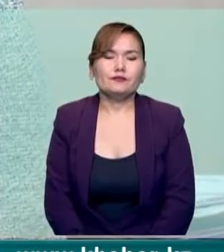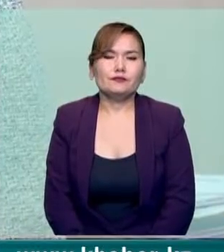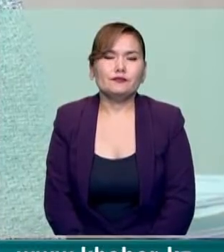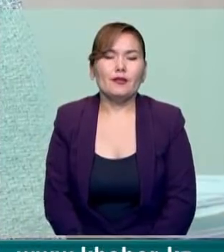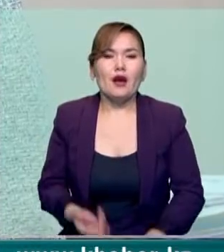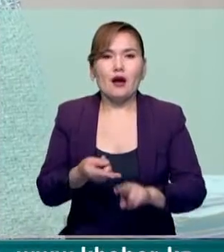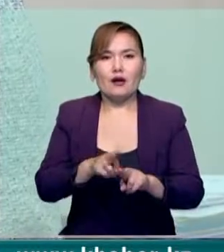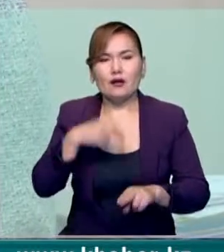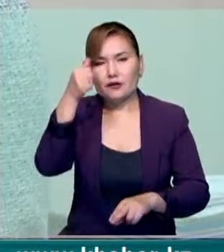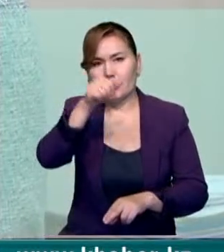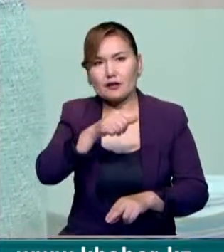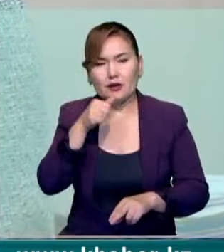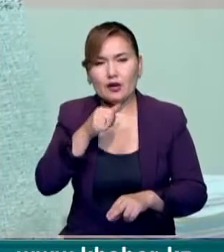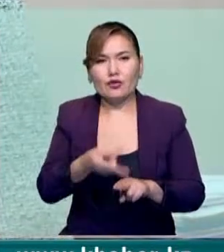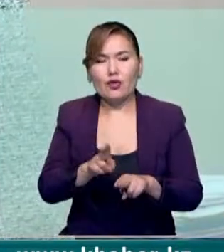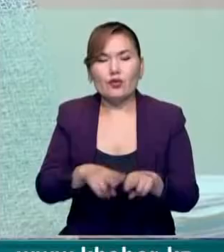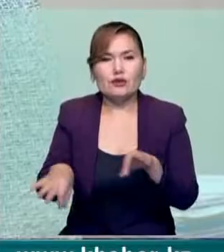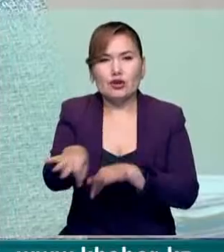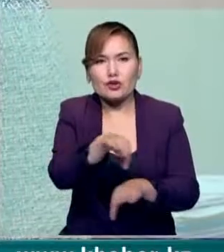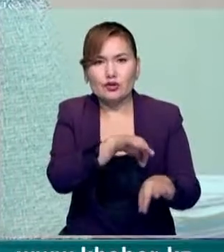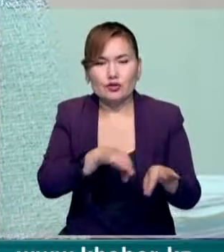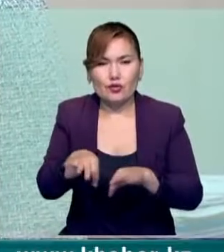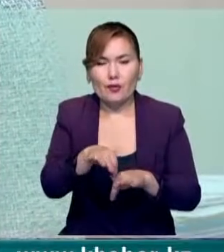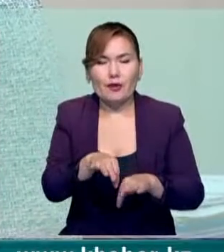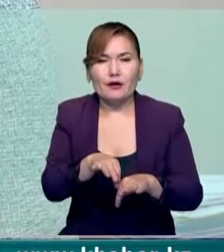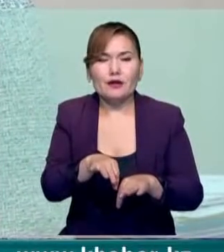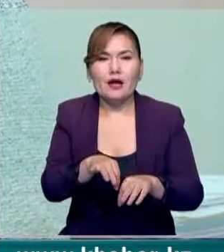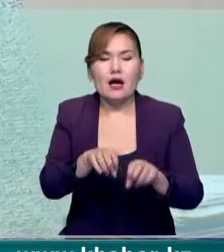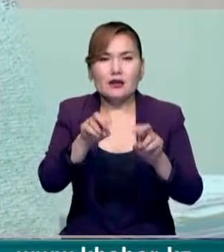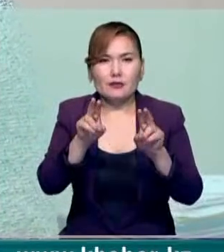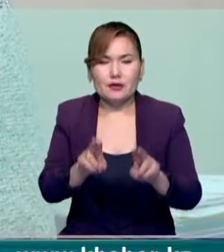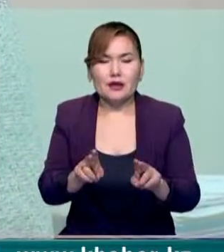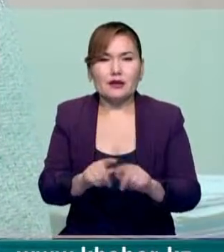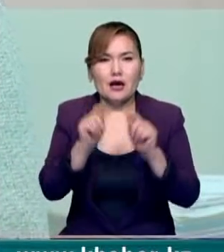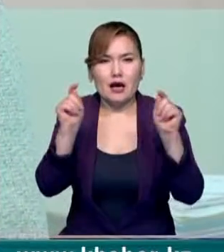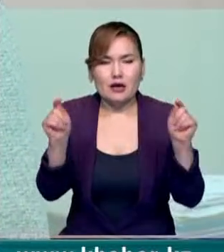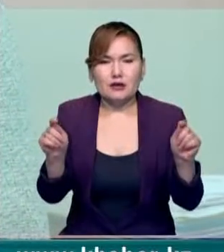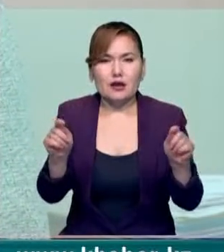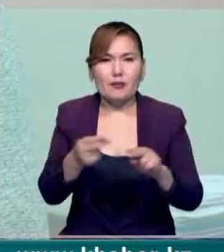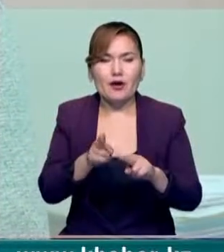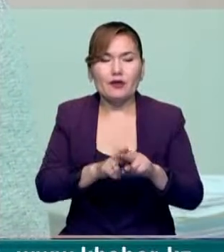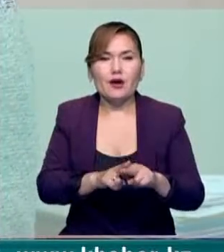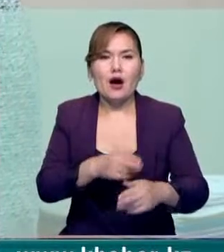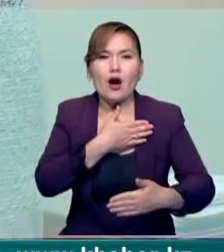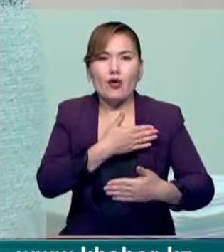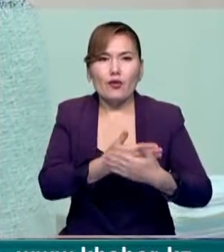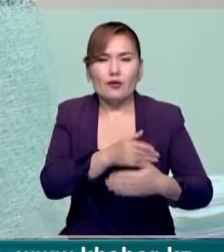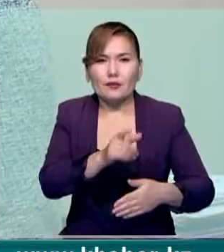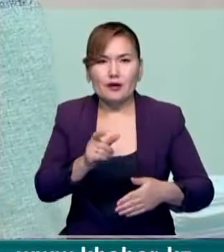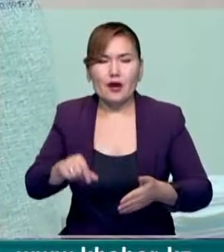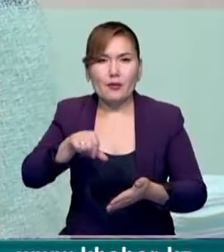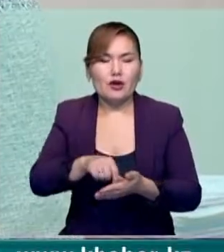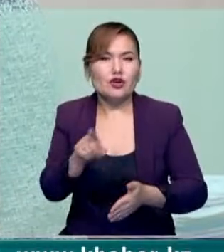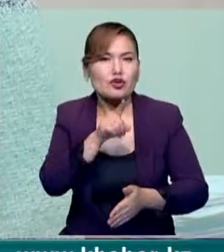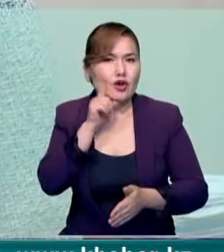Биыл сол жобаның жанынан бюро 100 деген арнайы топ құрдық. Бұл топ қоғам белсенділерінен, яғни